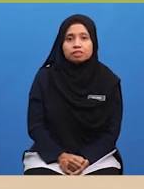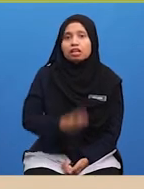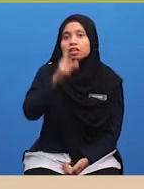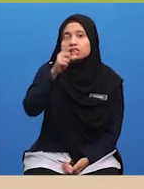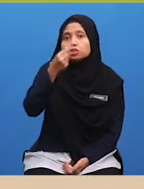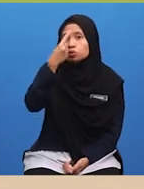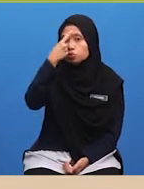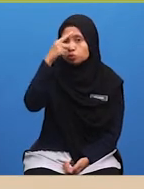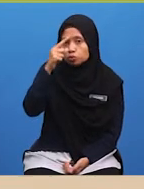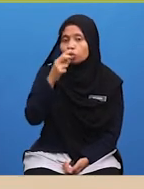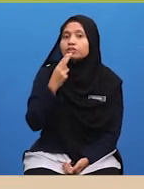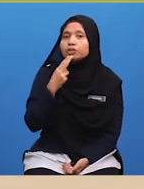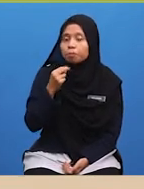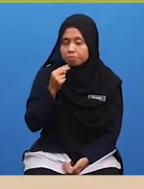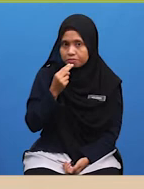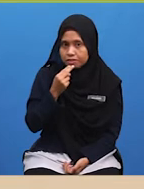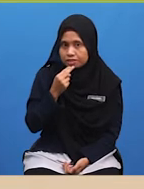Satu untuk si comel.